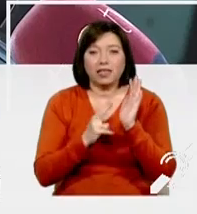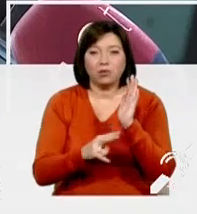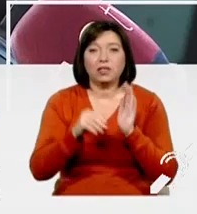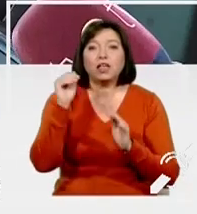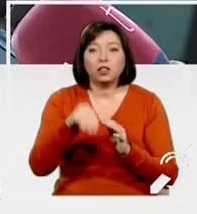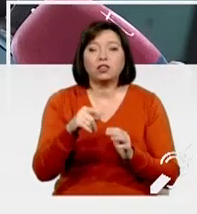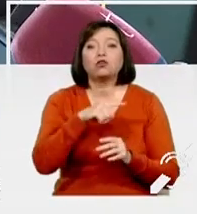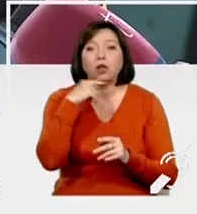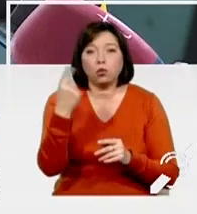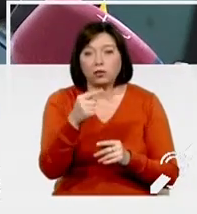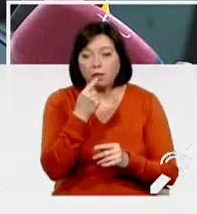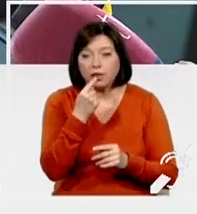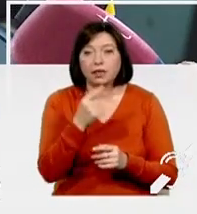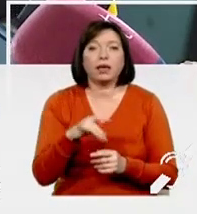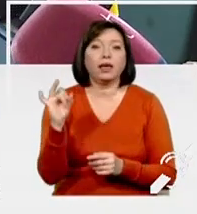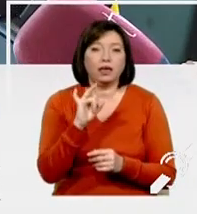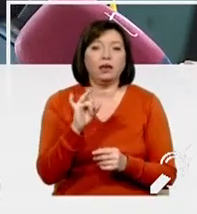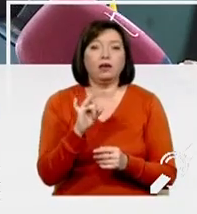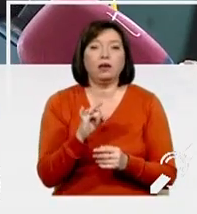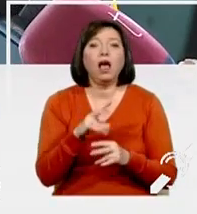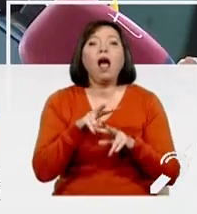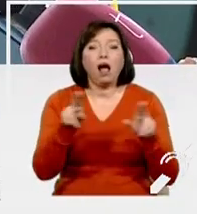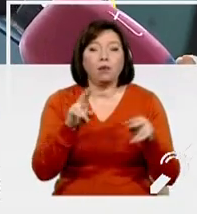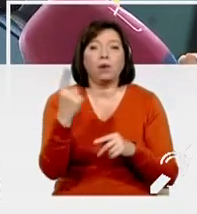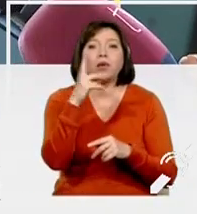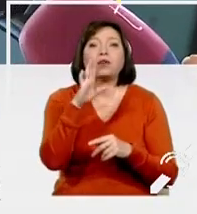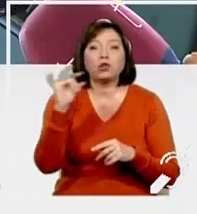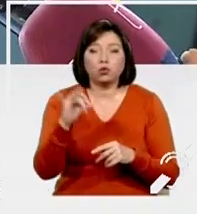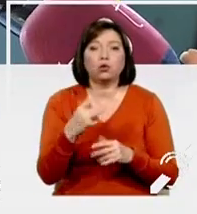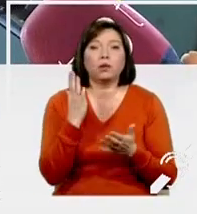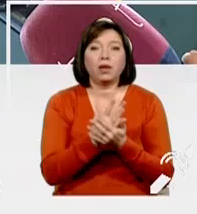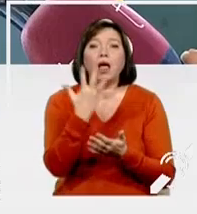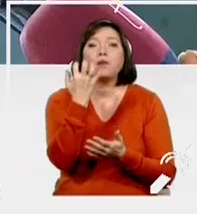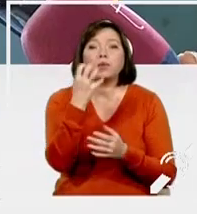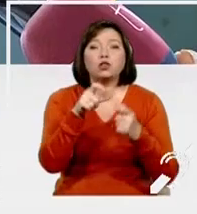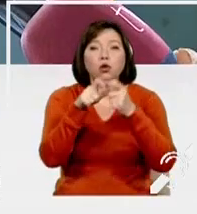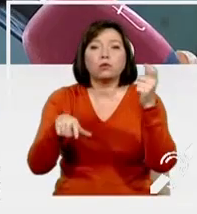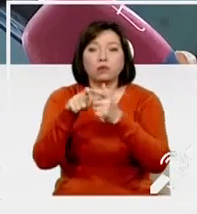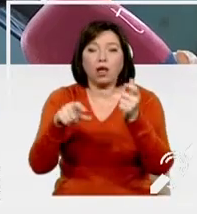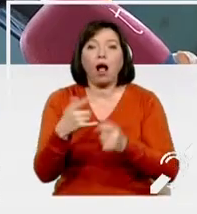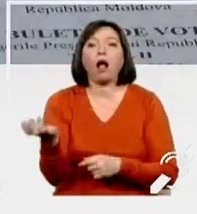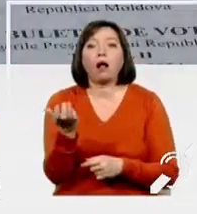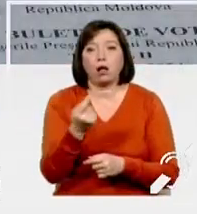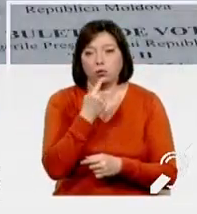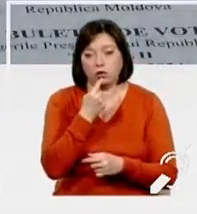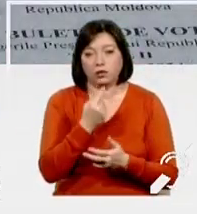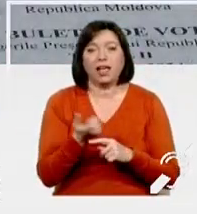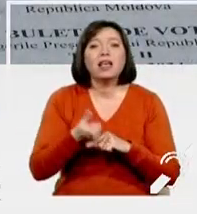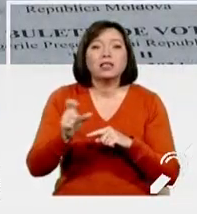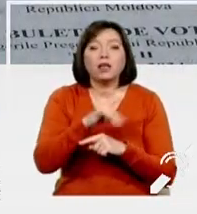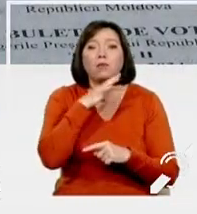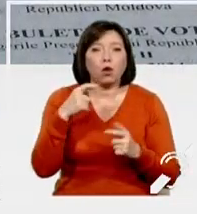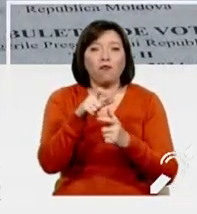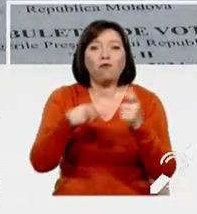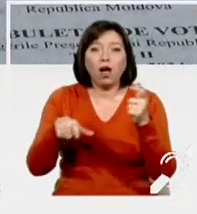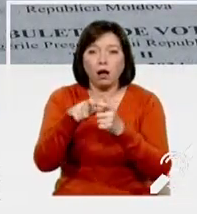70.000 în limba rusă și ca și în turul întâi de scrutin avem 500 de buletine de vot în limba găgăuză. Cele mai multe